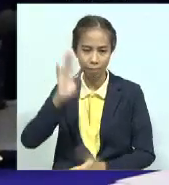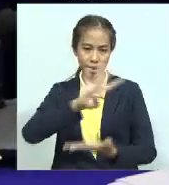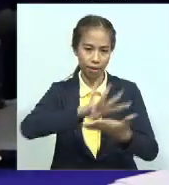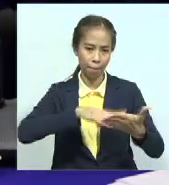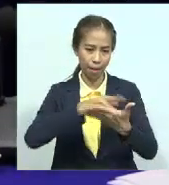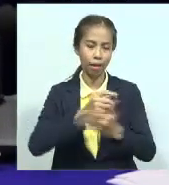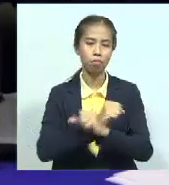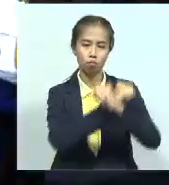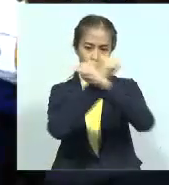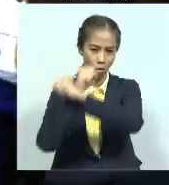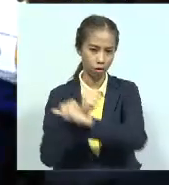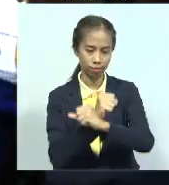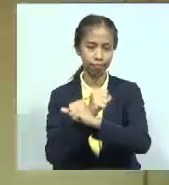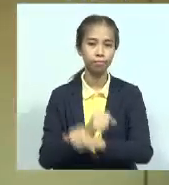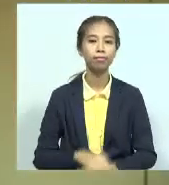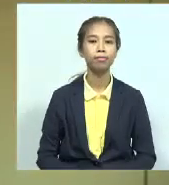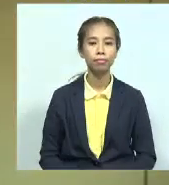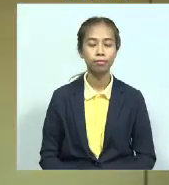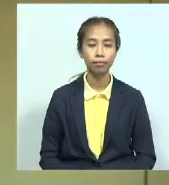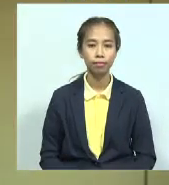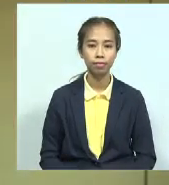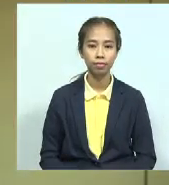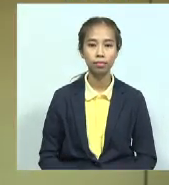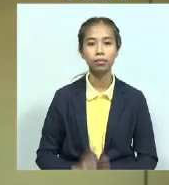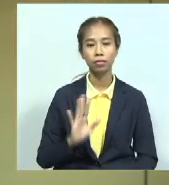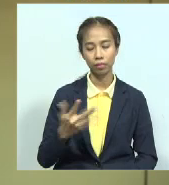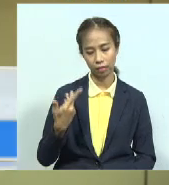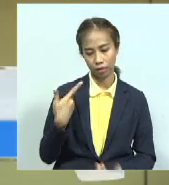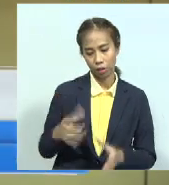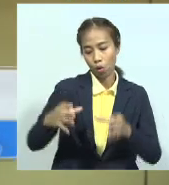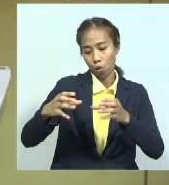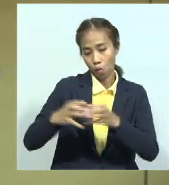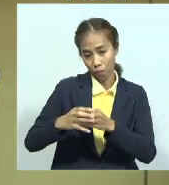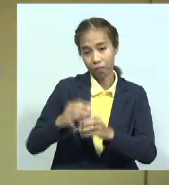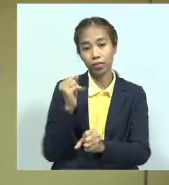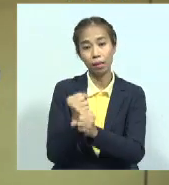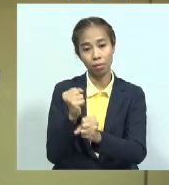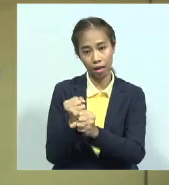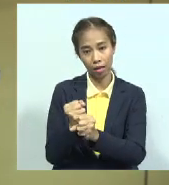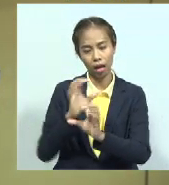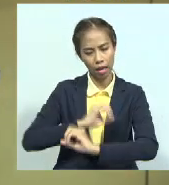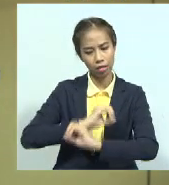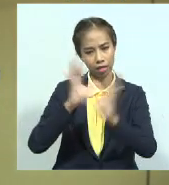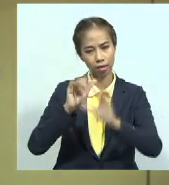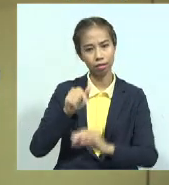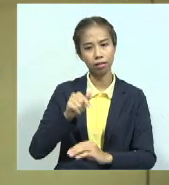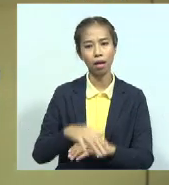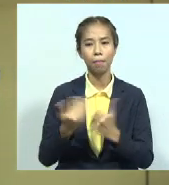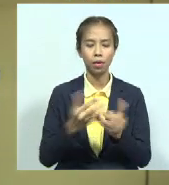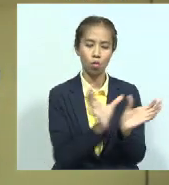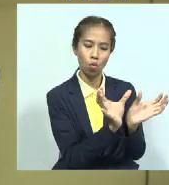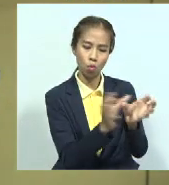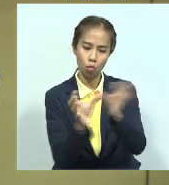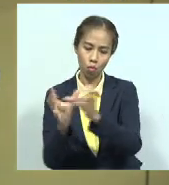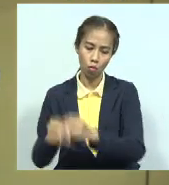วส์ค่ะ วันนี้ก็มีความชัดเจนเรื่องคณะปฏิบัติการด้านข่าวสารที่ว่า IO 6คณะนะครับ